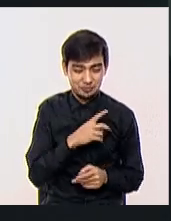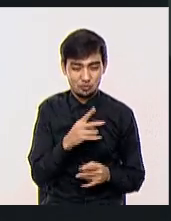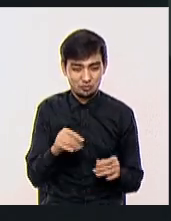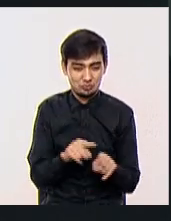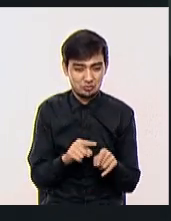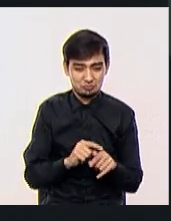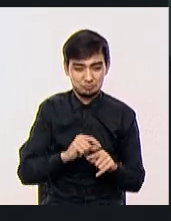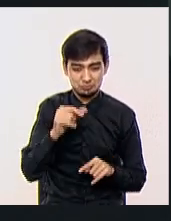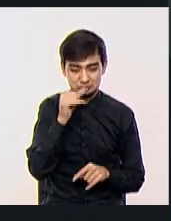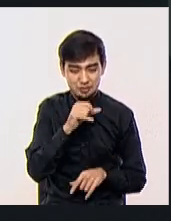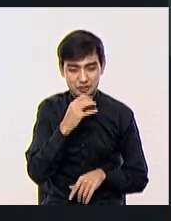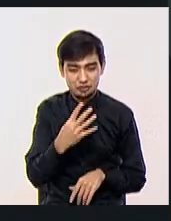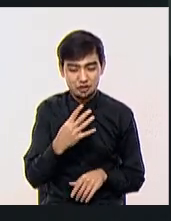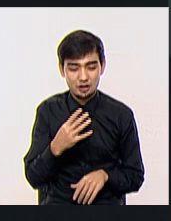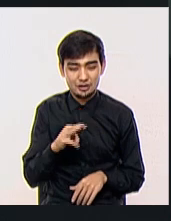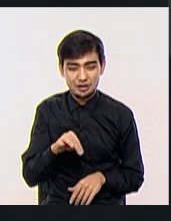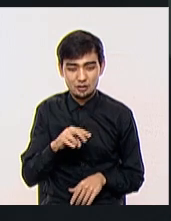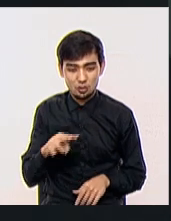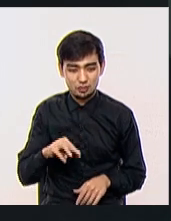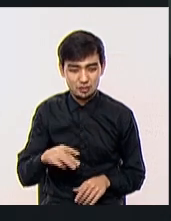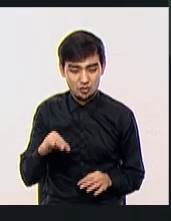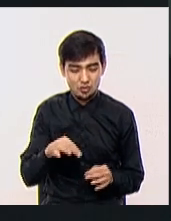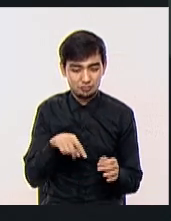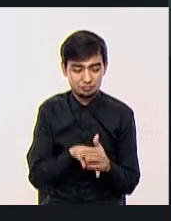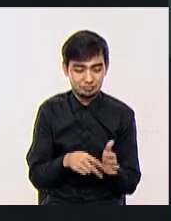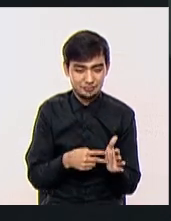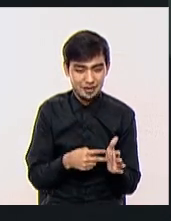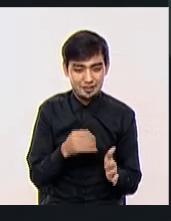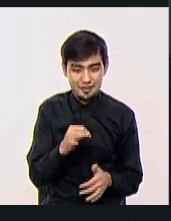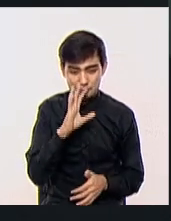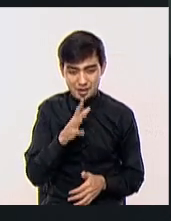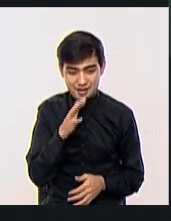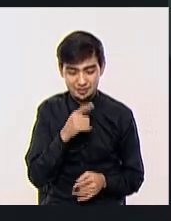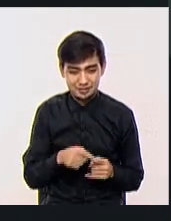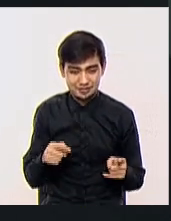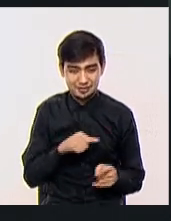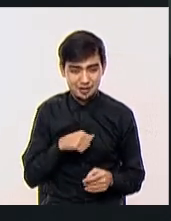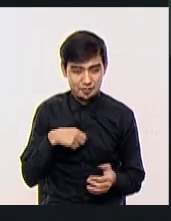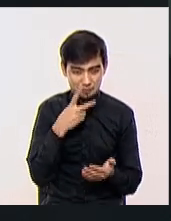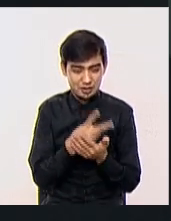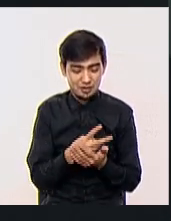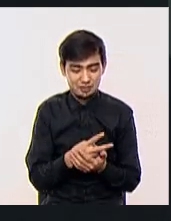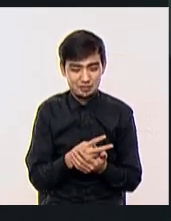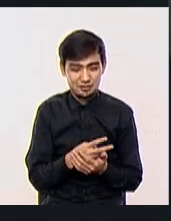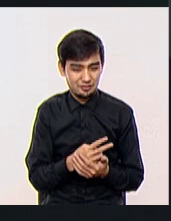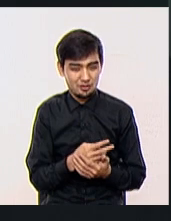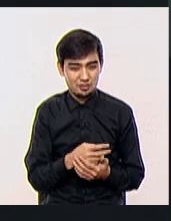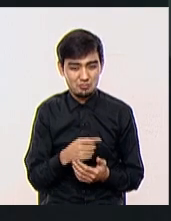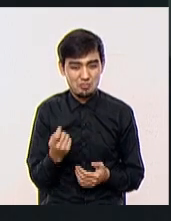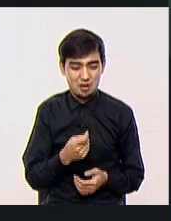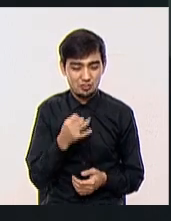теңгеге шаққанда 4 триллион теңгеге жуықтайды. Бұл соңғы 5 жылдағы ең төменгі көрсеткіш. Нақты